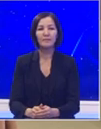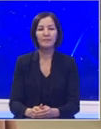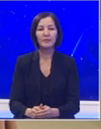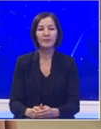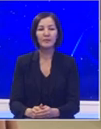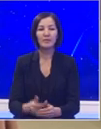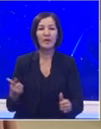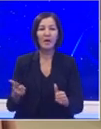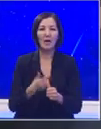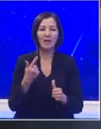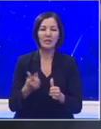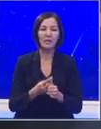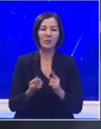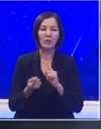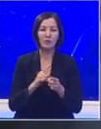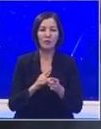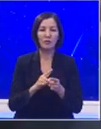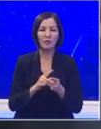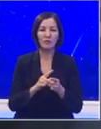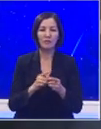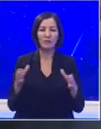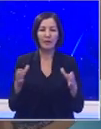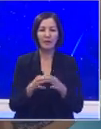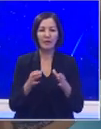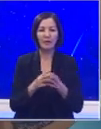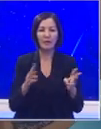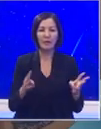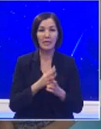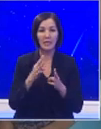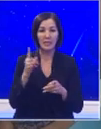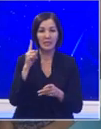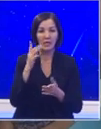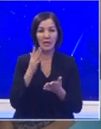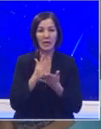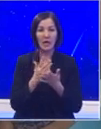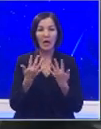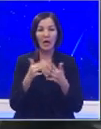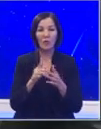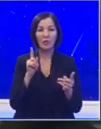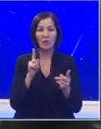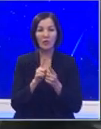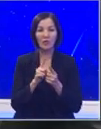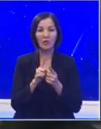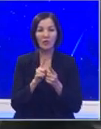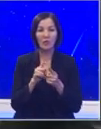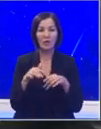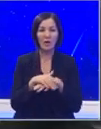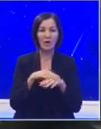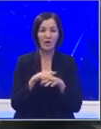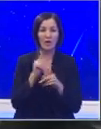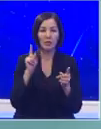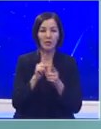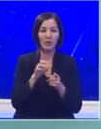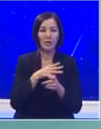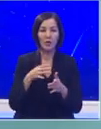Аты өзгерген партияның заты да өзгеріп, ел тілегін тыңдар деген үмітпен ауыл клубындағы бас қосуға бір қауым ел жиналды.